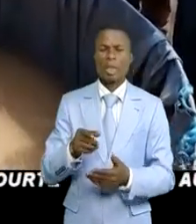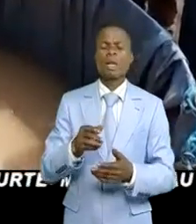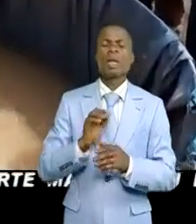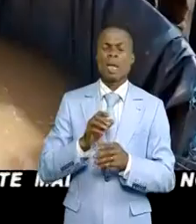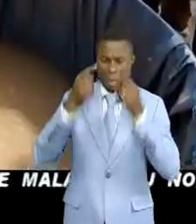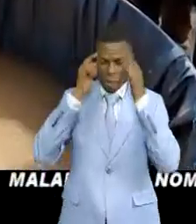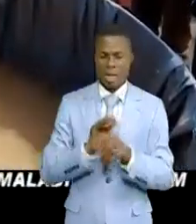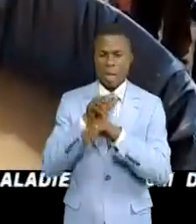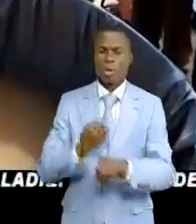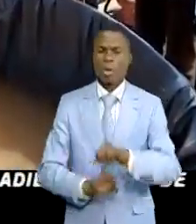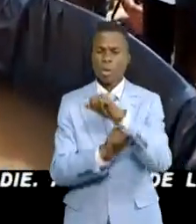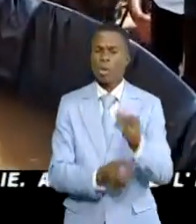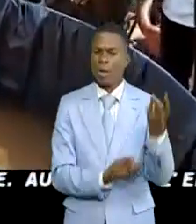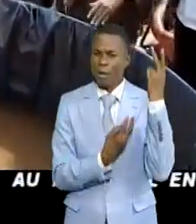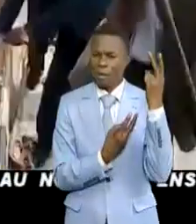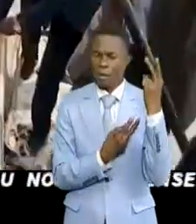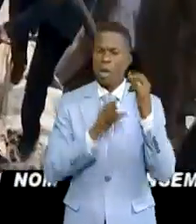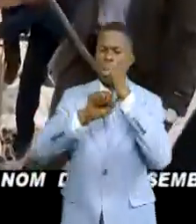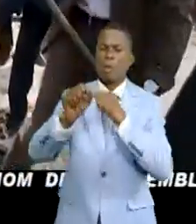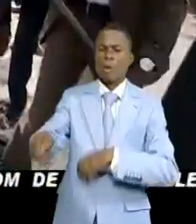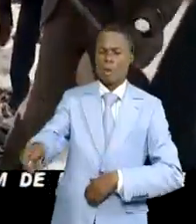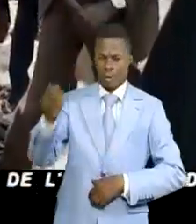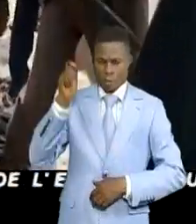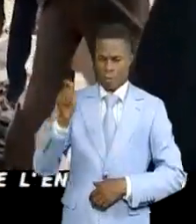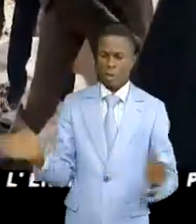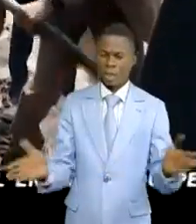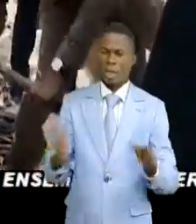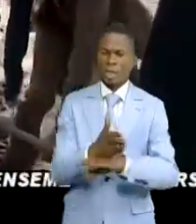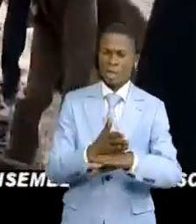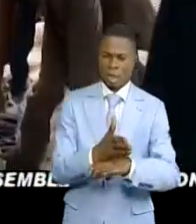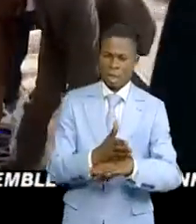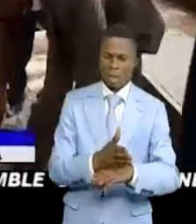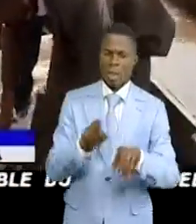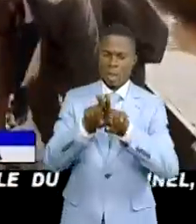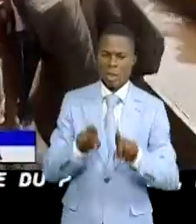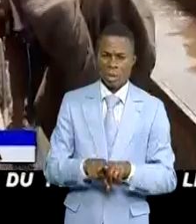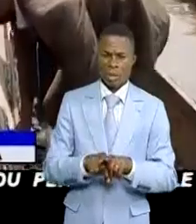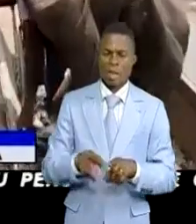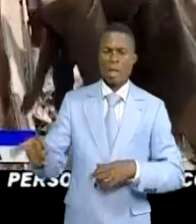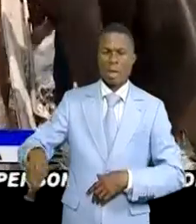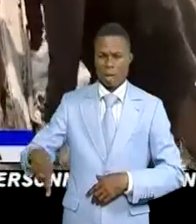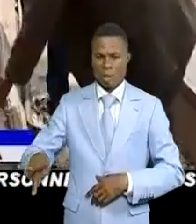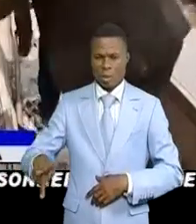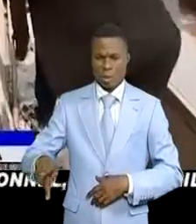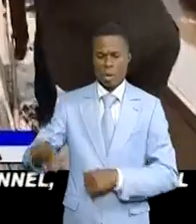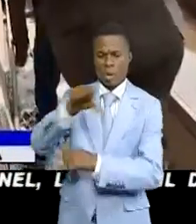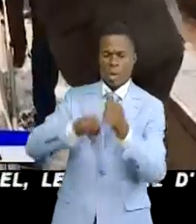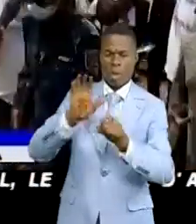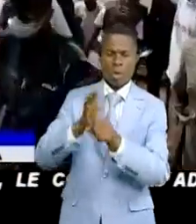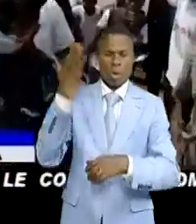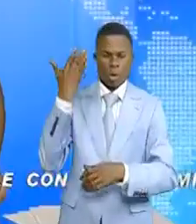s'investir pour valoriser et promouvoir la pêche et l'élevage, étant donné que la province est entourée d'eau.